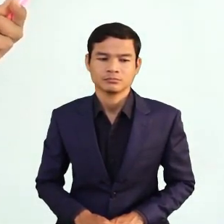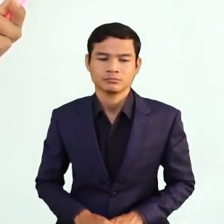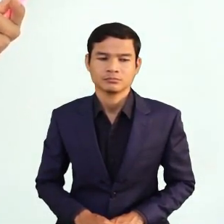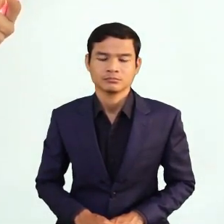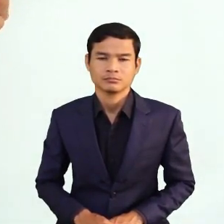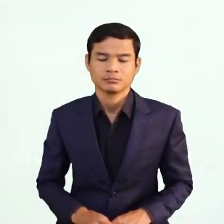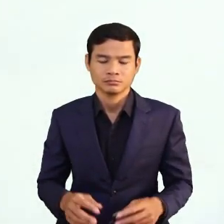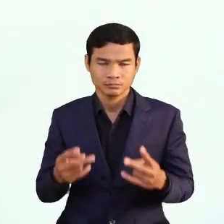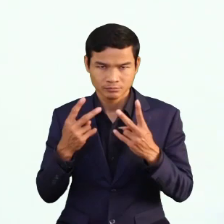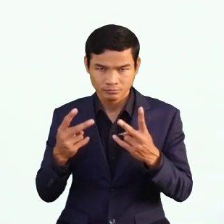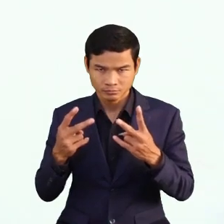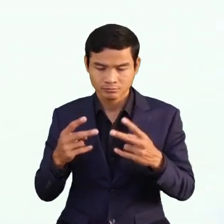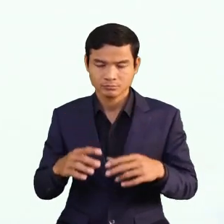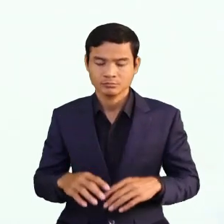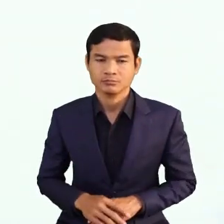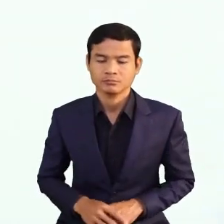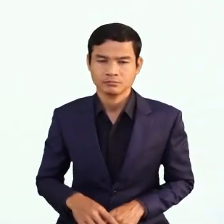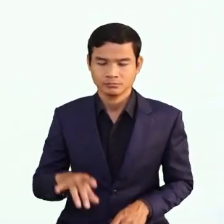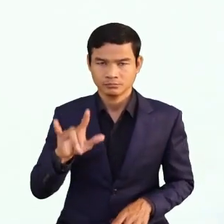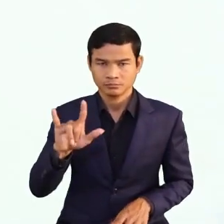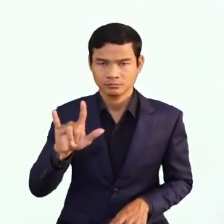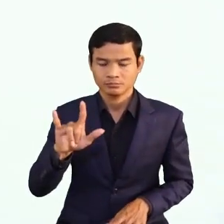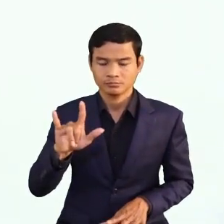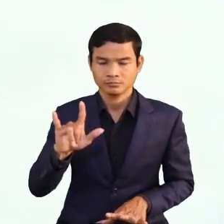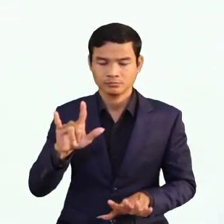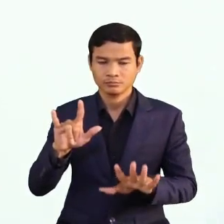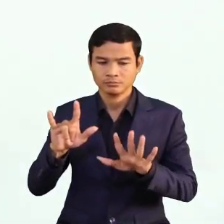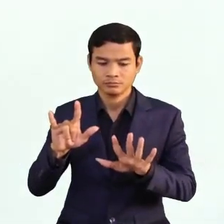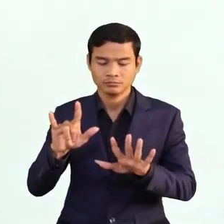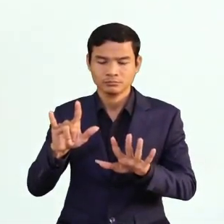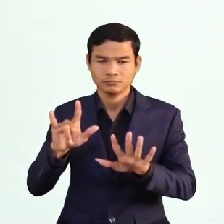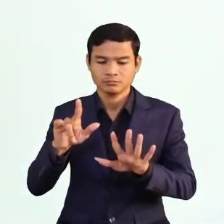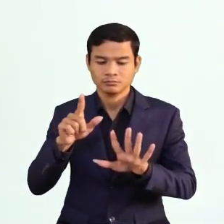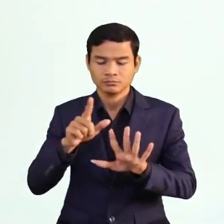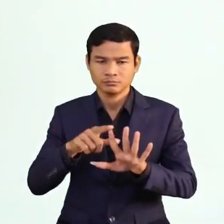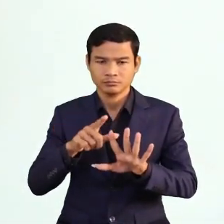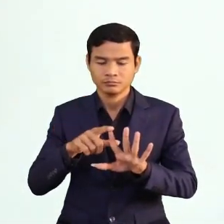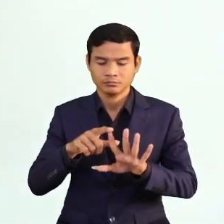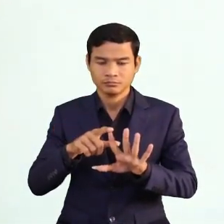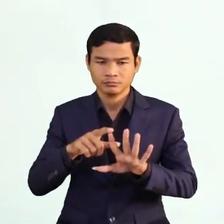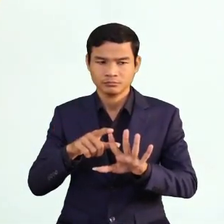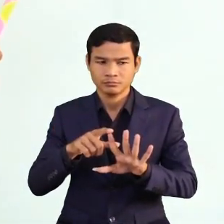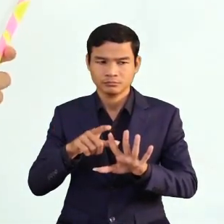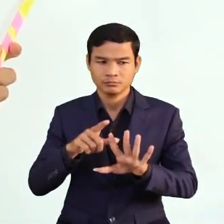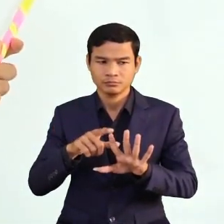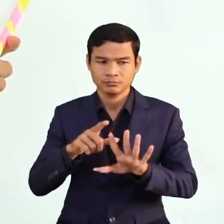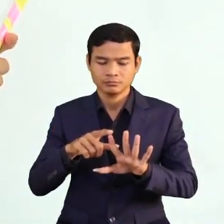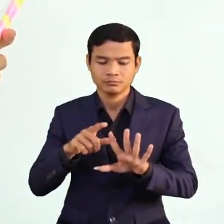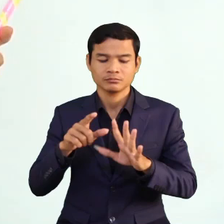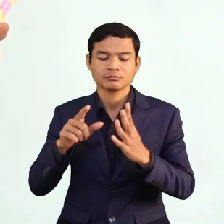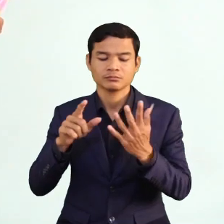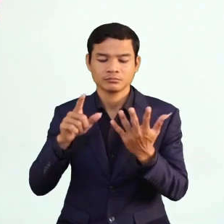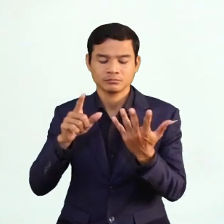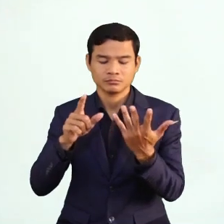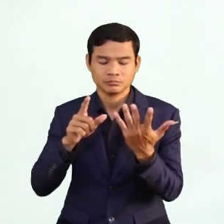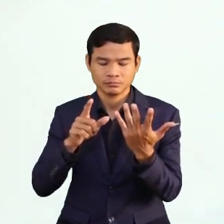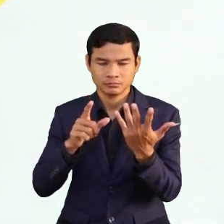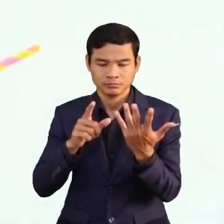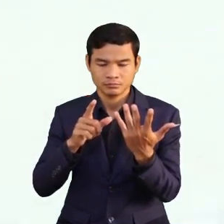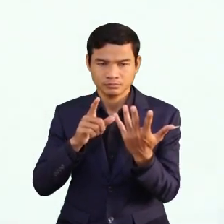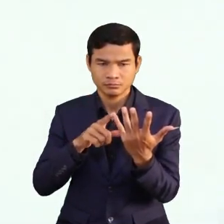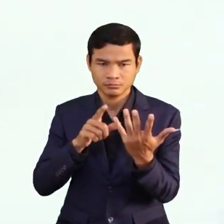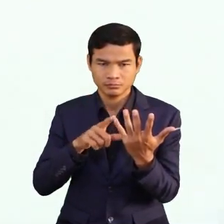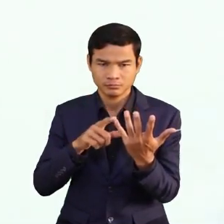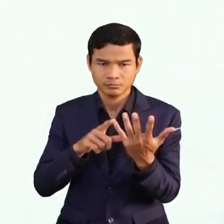ចាផ្ទៀងផ្ទាត់ប៉អ៊ឺពឺតោះចំក្រោយ